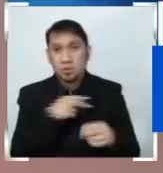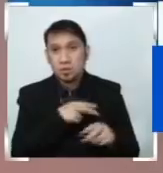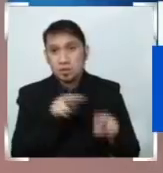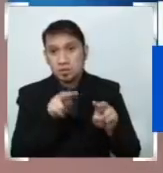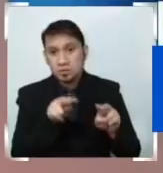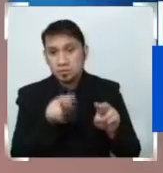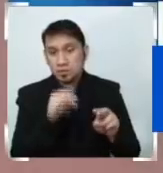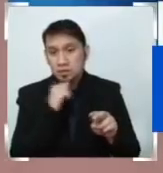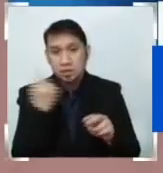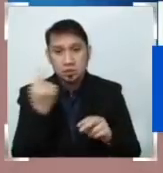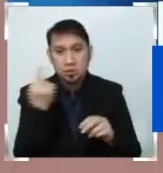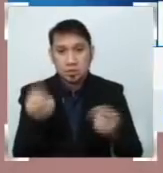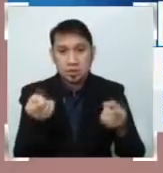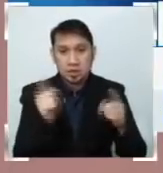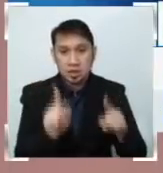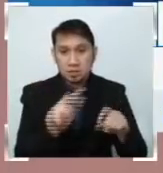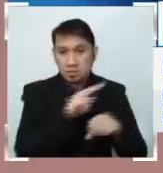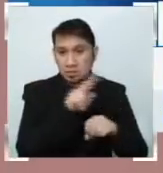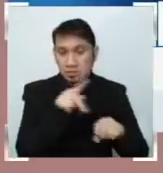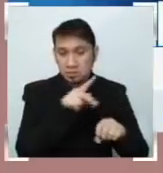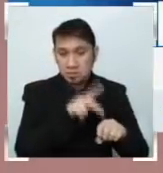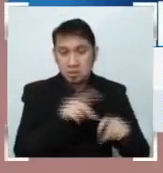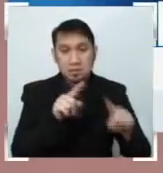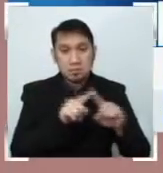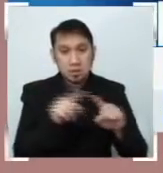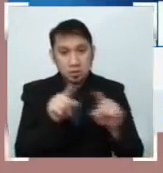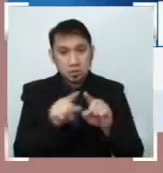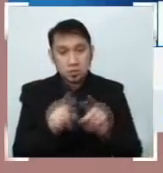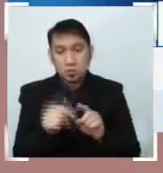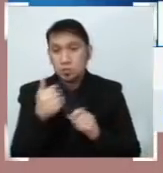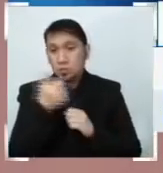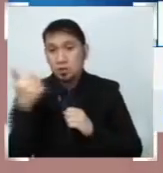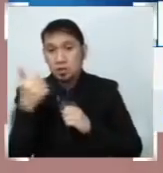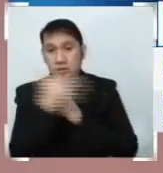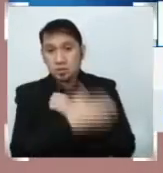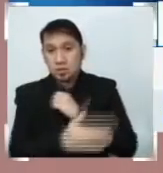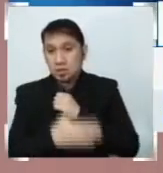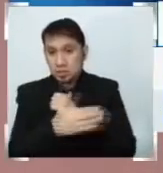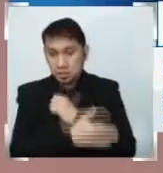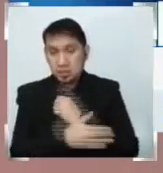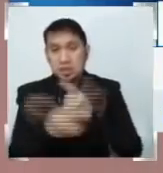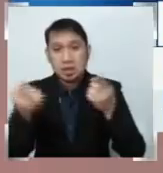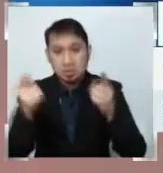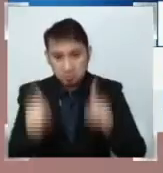sa Pilipinas, maging sa ibang bansa. At ito po ay,